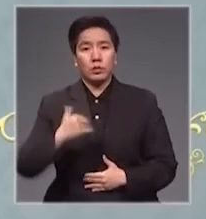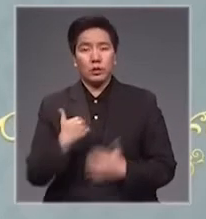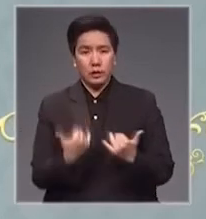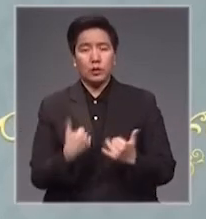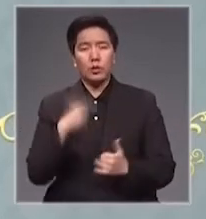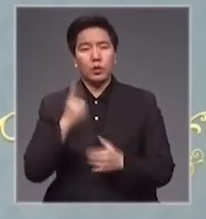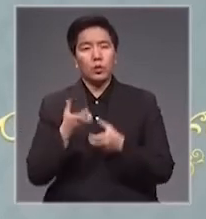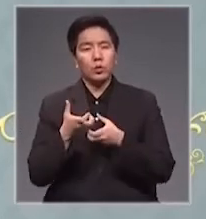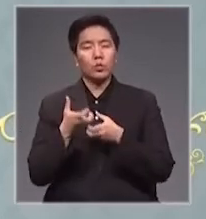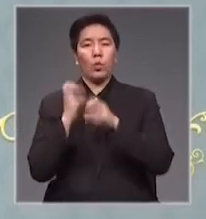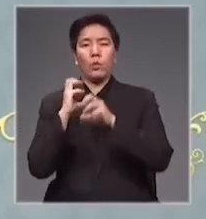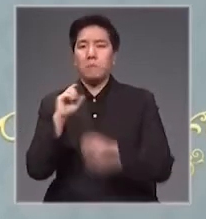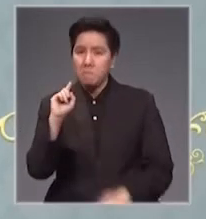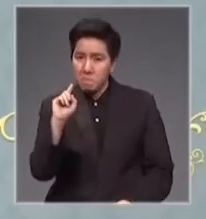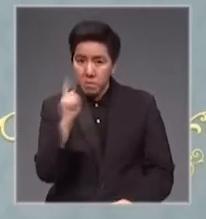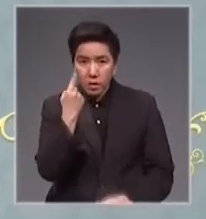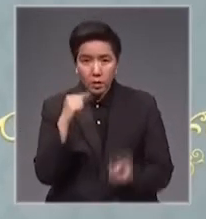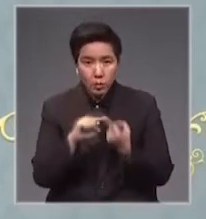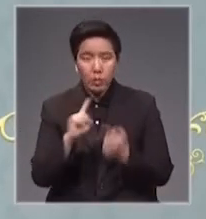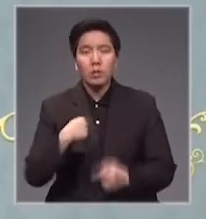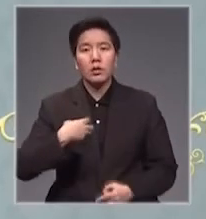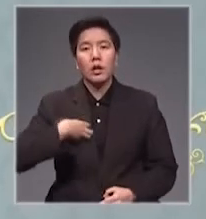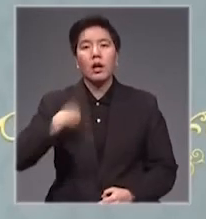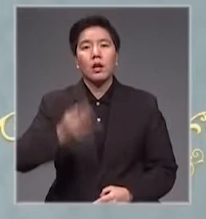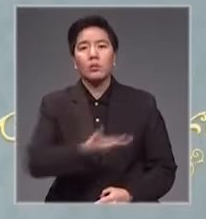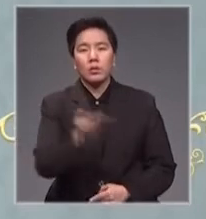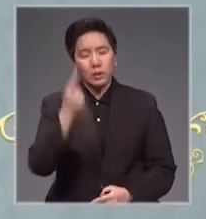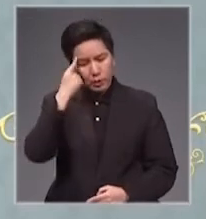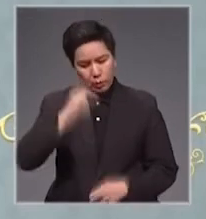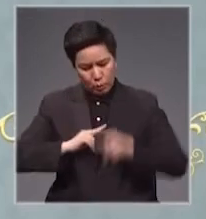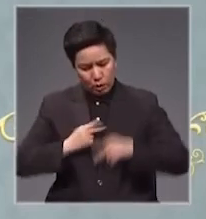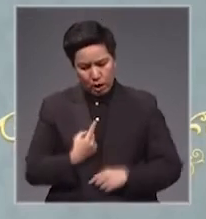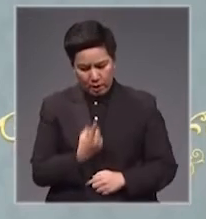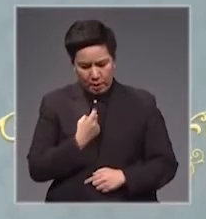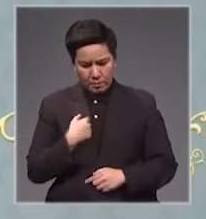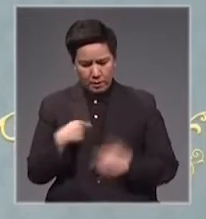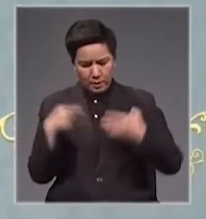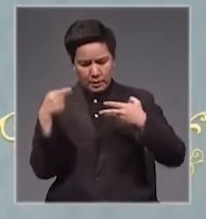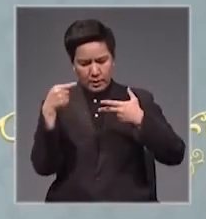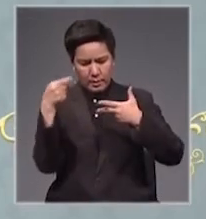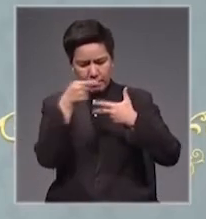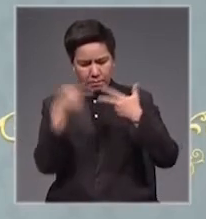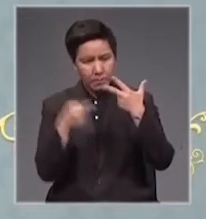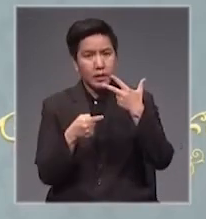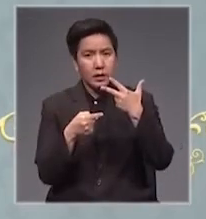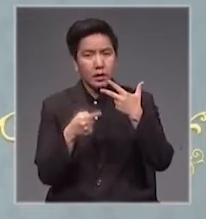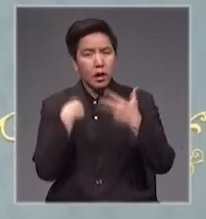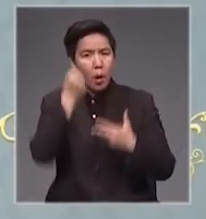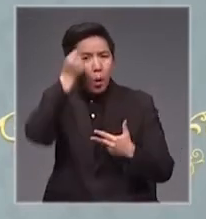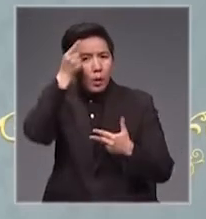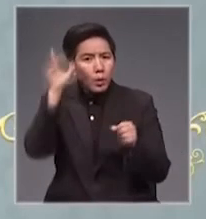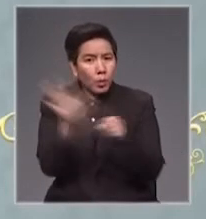องย้อนกลับมาทบทวนตัวเองอีกครั้งผมอยากให้ทุกคนได้ถามตัวเองว่ามีความเข้าใจกับ3เรื่องต่อไปนี้อย่างถ่องแท้มากน้อยเพียง